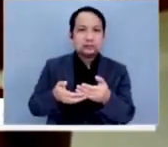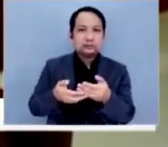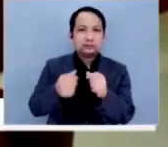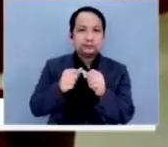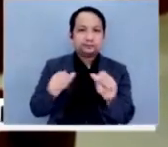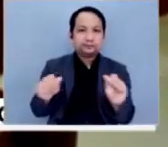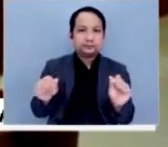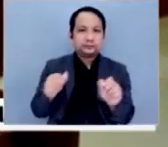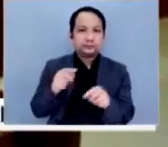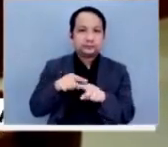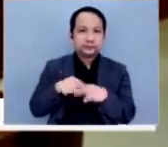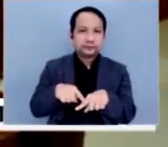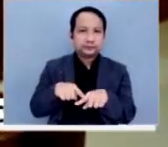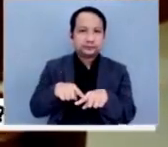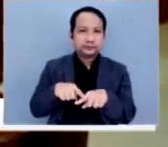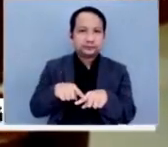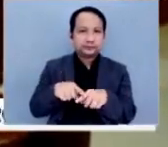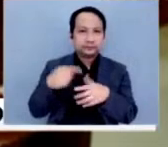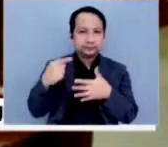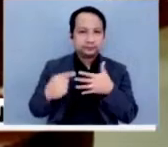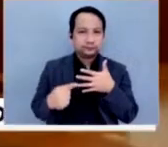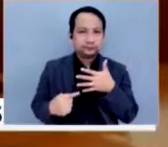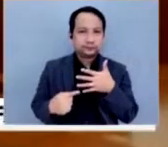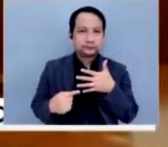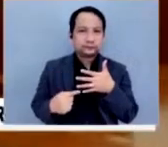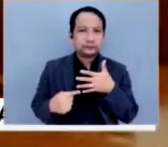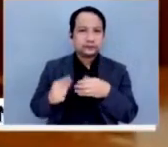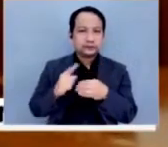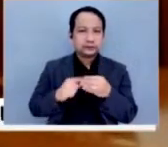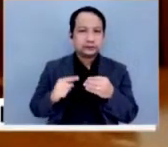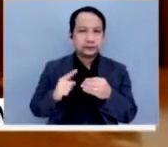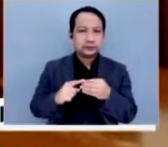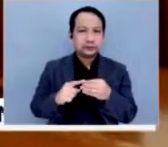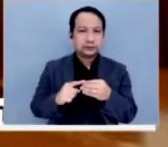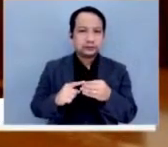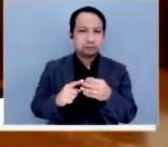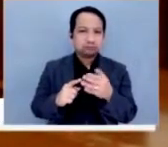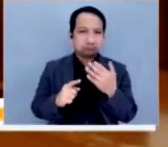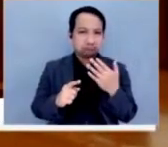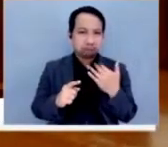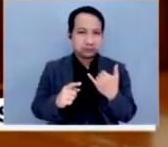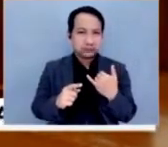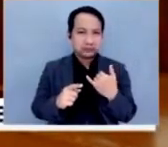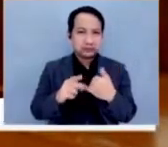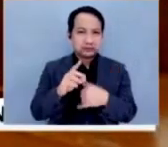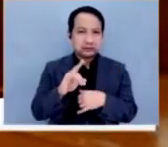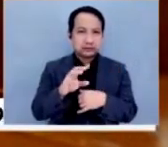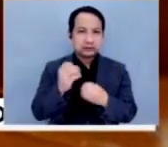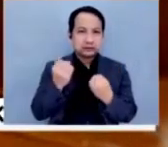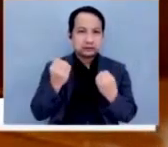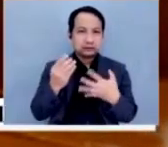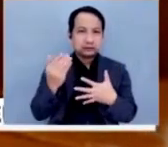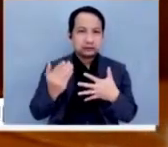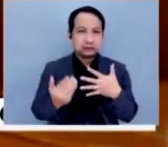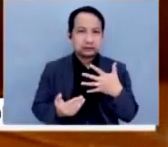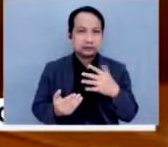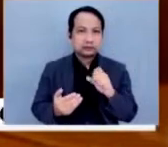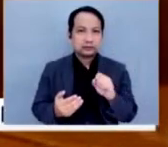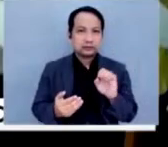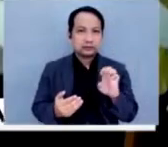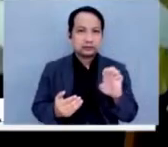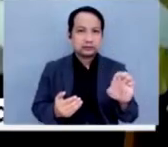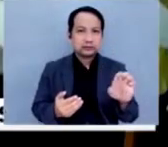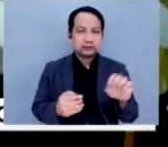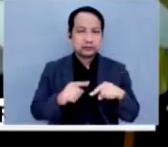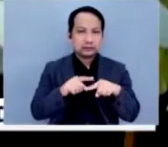sa maraming factors tulad ng docket o dami ng kasong hawak ng isang korte,